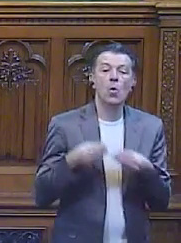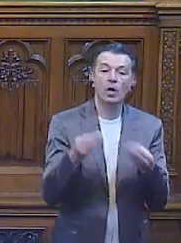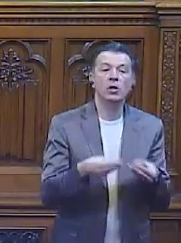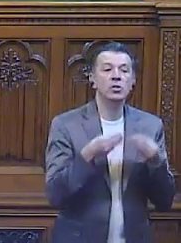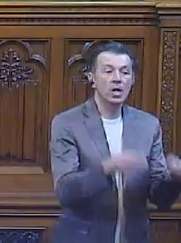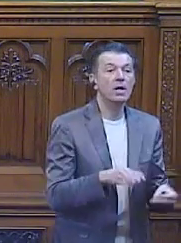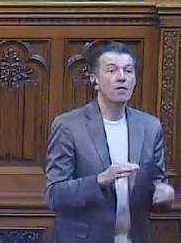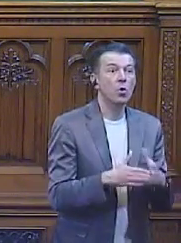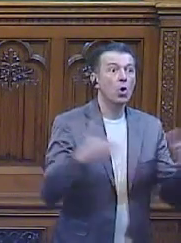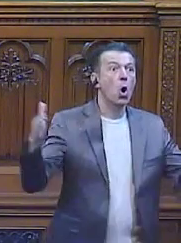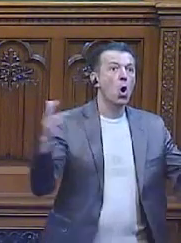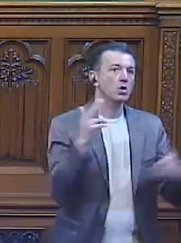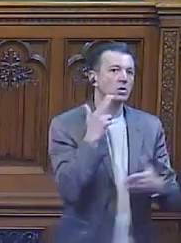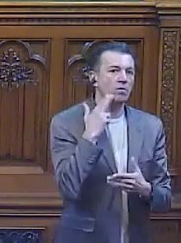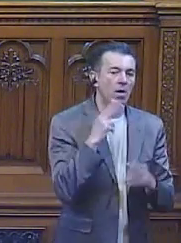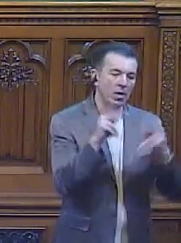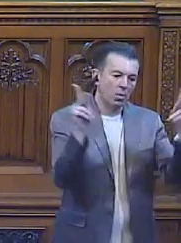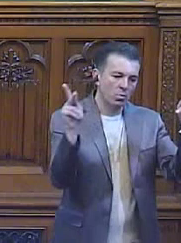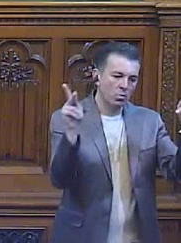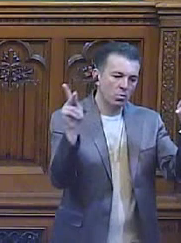für Konzerne.